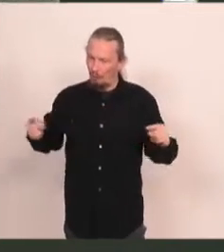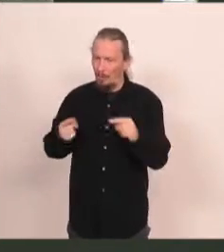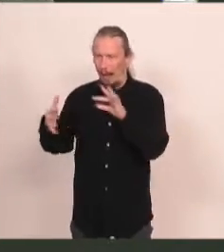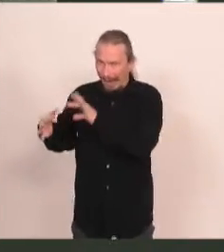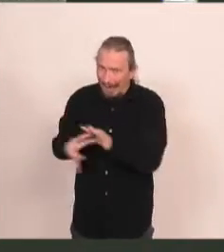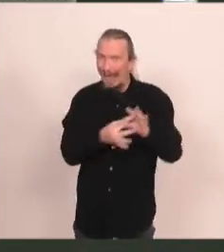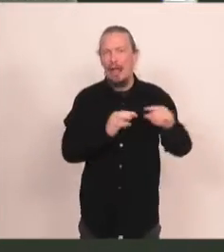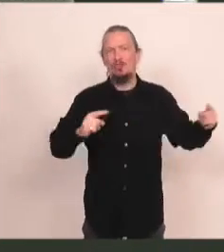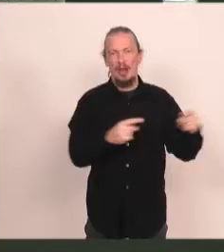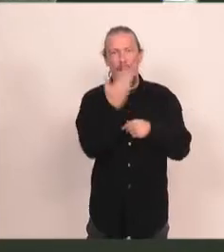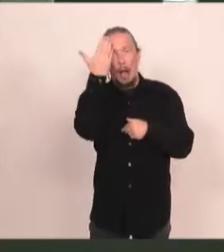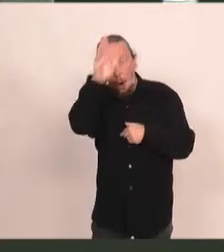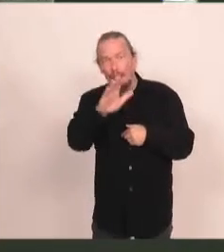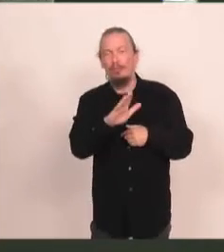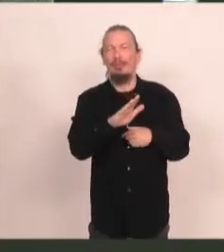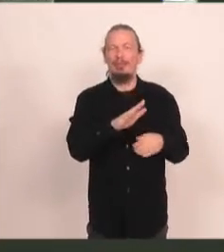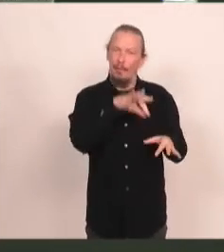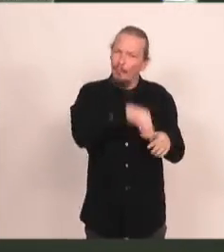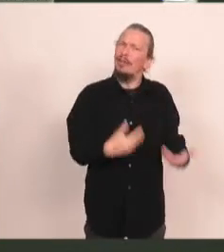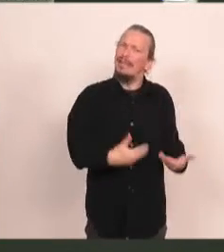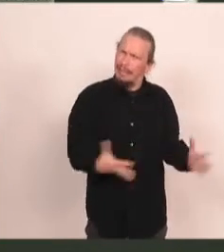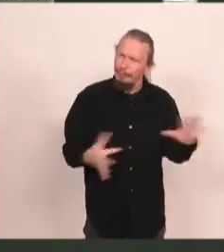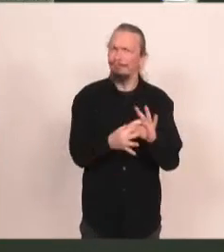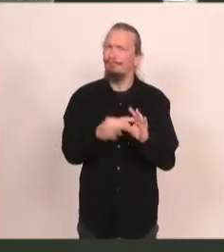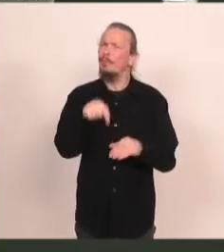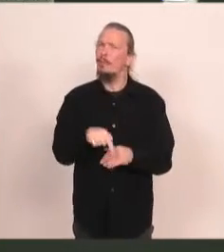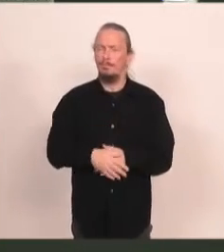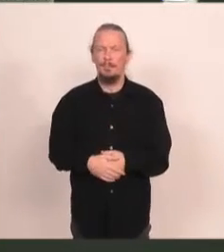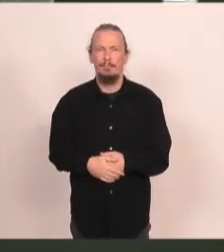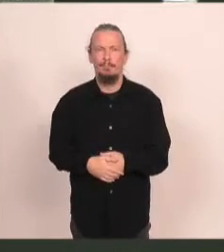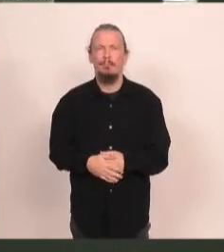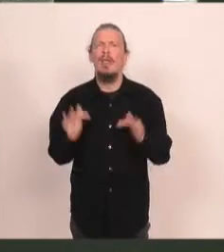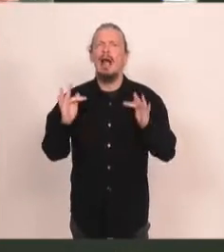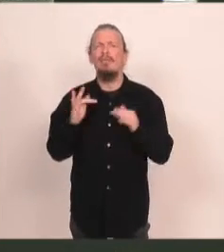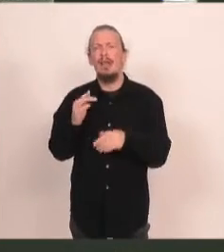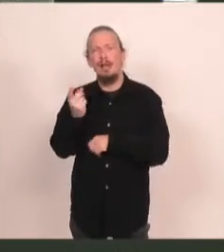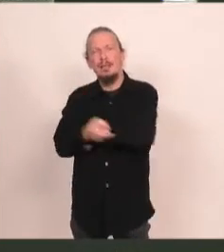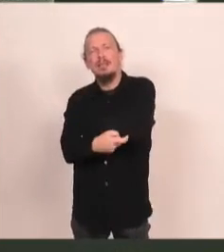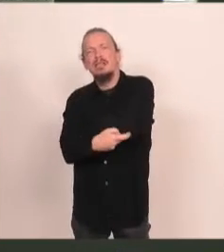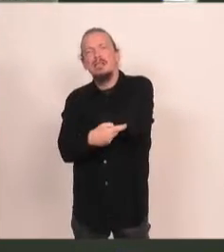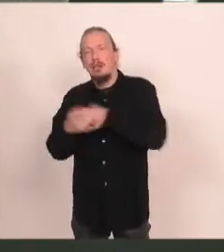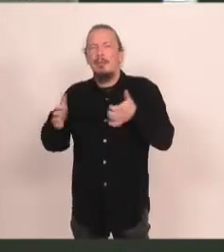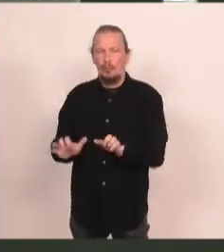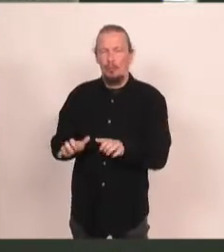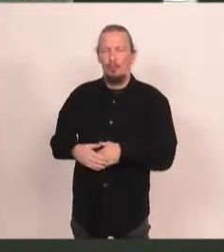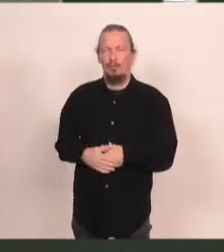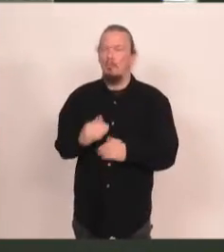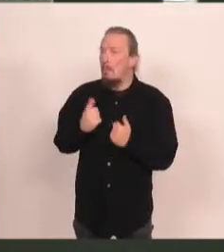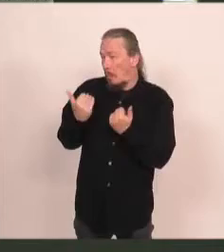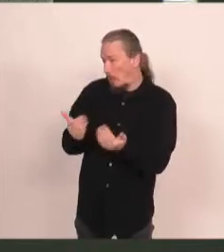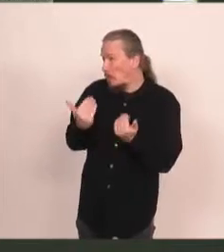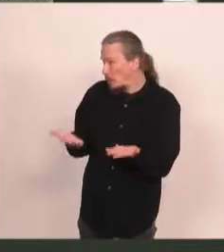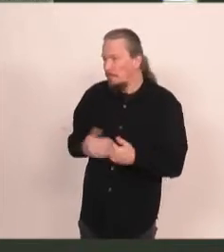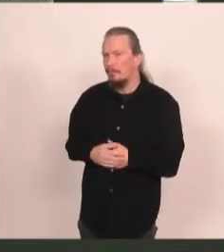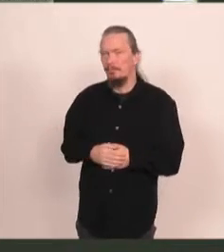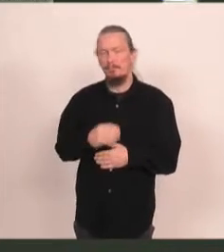d'autres schémas et plans votés dans cette enceinte. Sur la prévention des addictions, quelques suggestions. Il aurait été intéressant